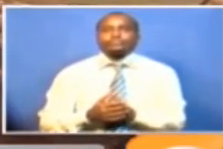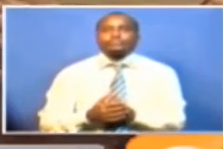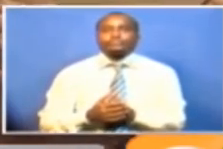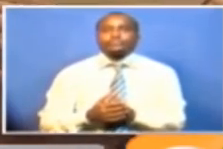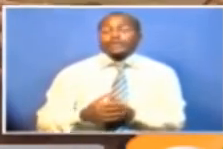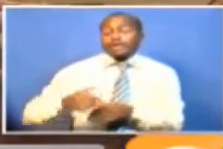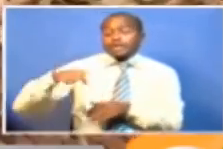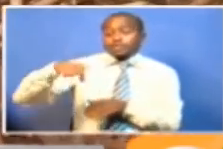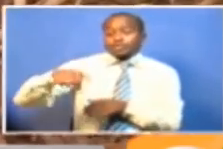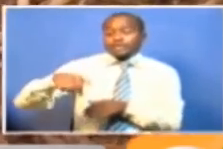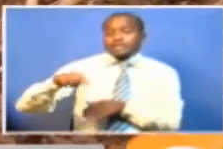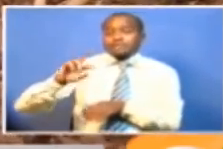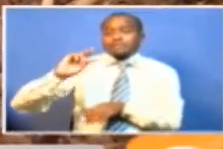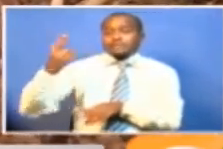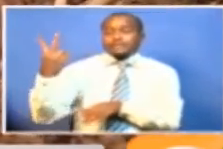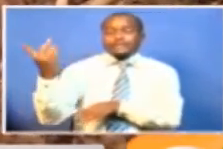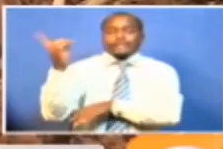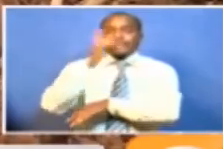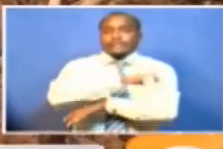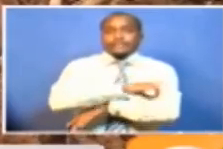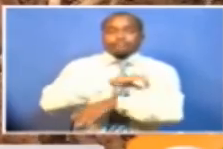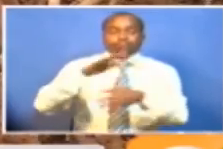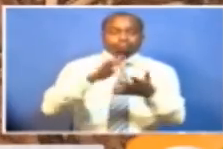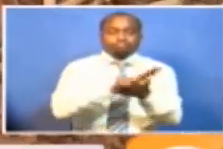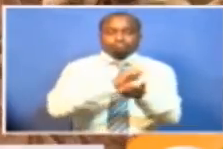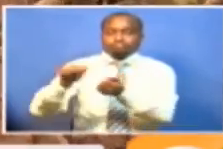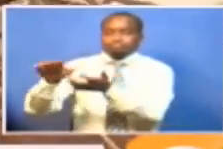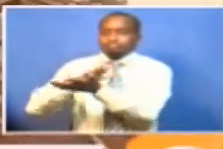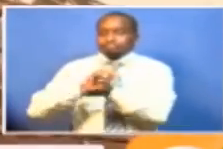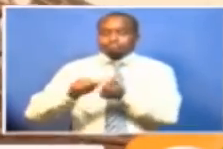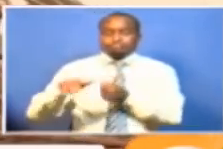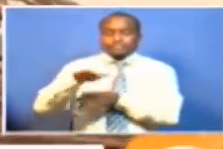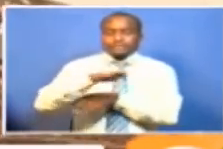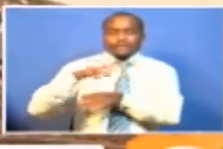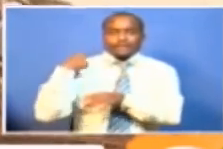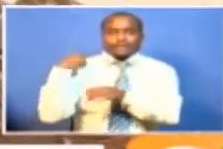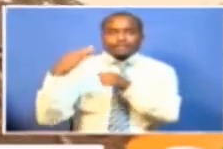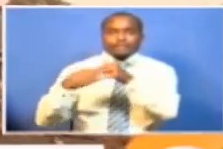Leo ilikuwa siku ya pili ya shughuli ya bomoa bomoa mtaani Kibra.